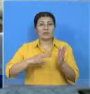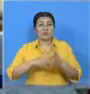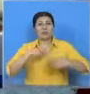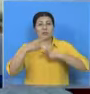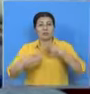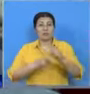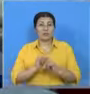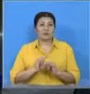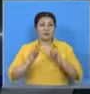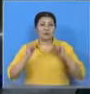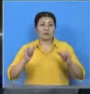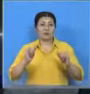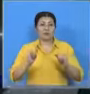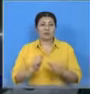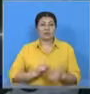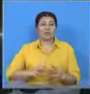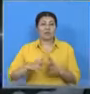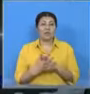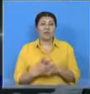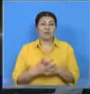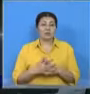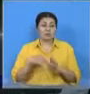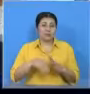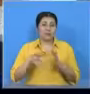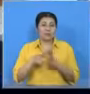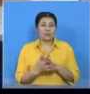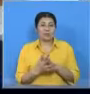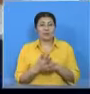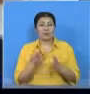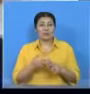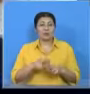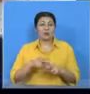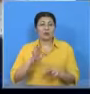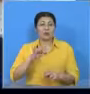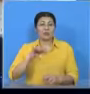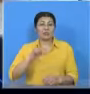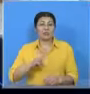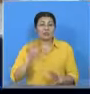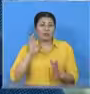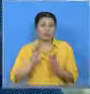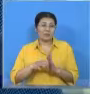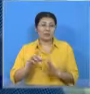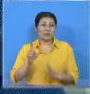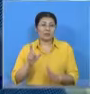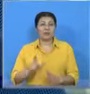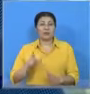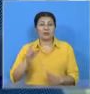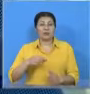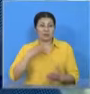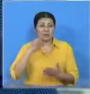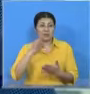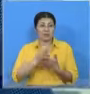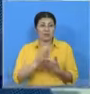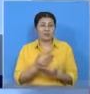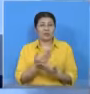дальнейшего развития, в том числе сельских населенных пунктов. Ундасын Уразалин внимательно выслушал граждан и ответил на их